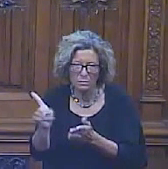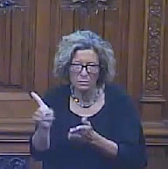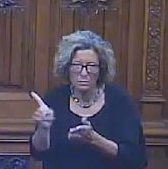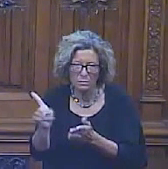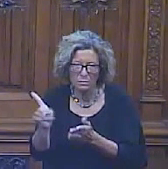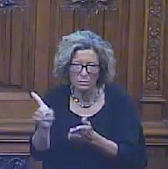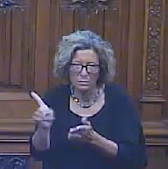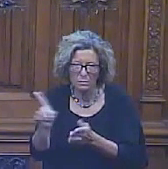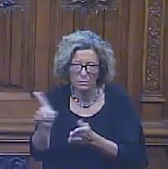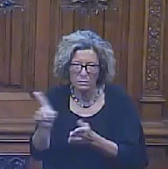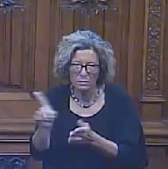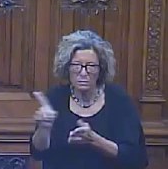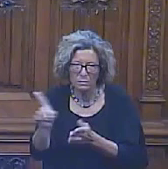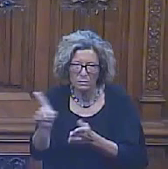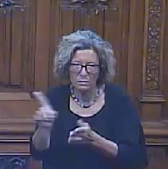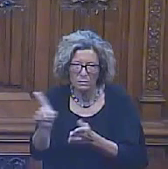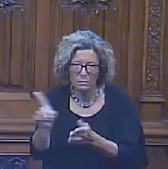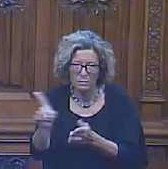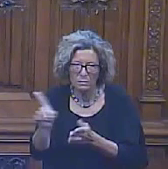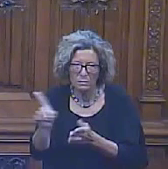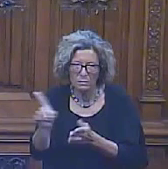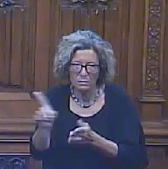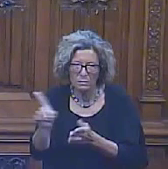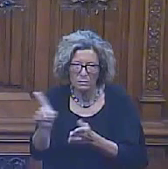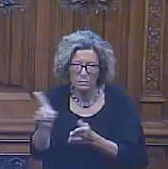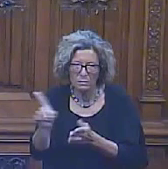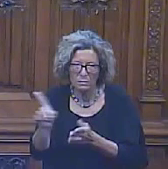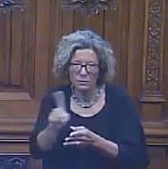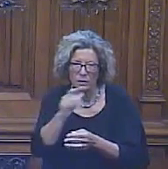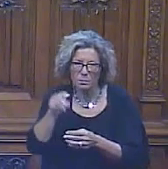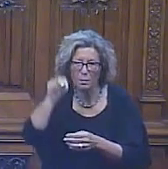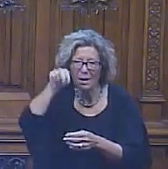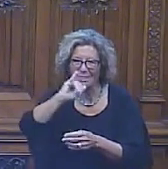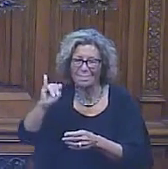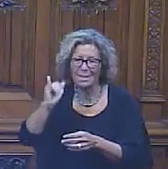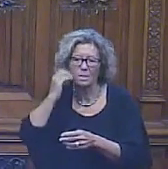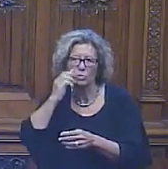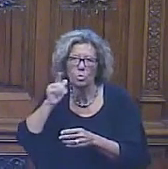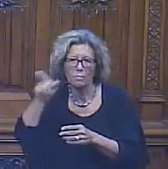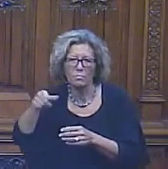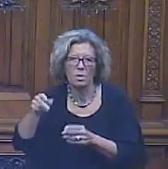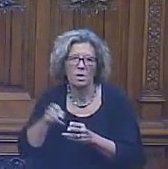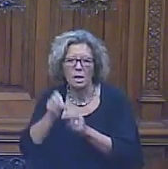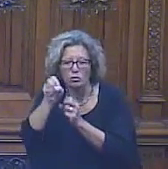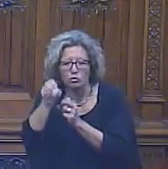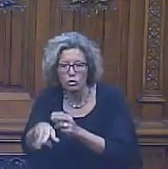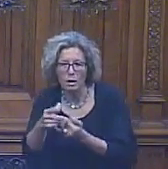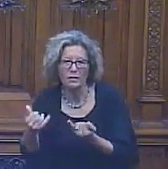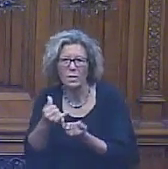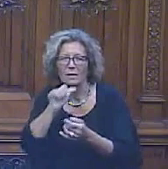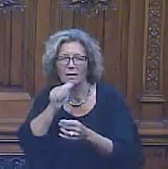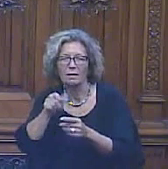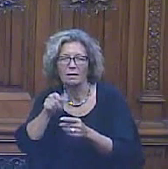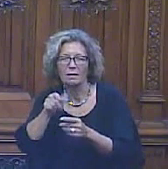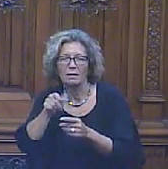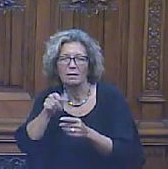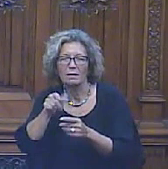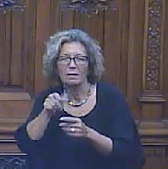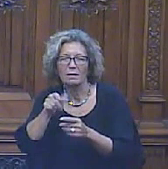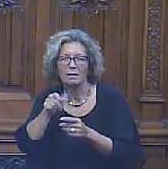nach Deutschland oder Österreich wollen, nach Litauen. Die steigen ja nicht einmal in Nickelsdorf in einen Autobus nach Graz, wenn es nicht Richtung Deutschland geht.